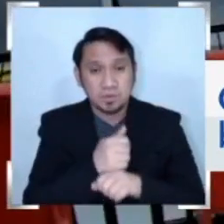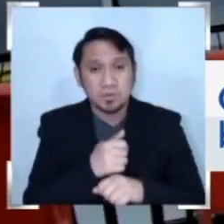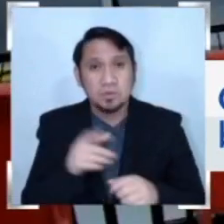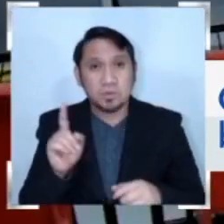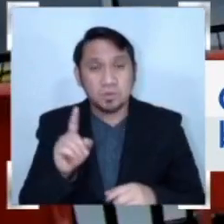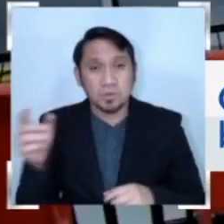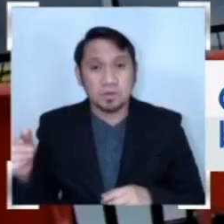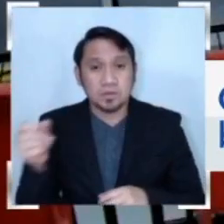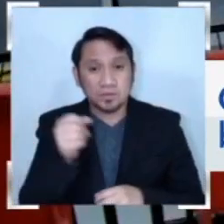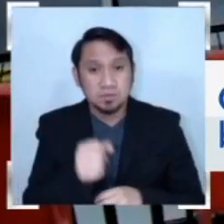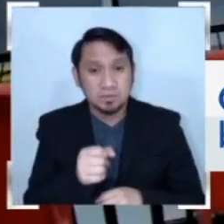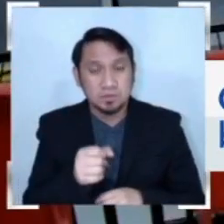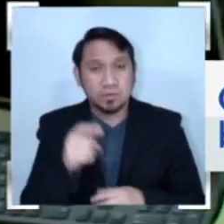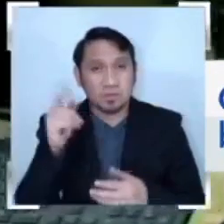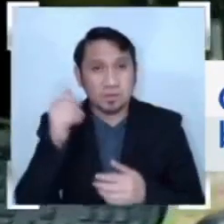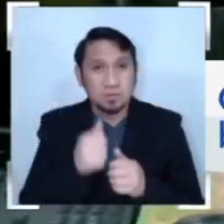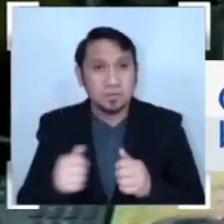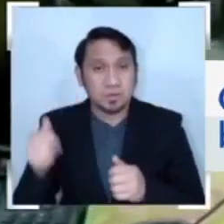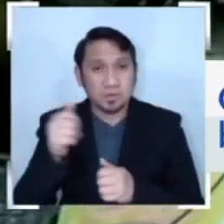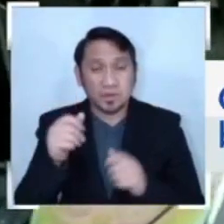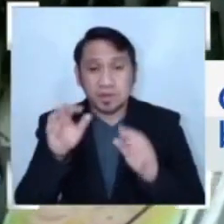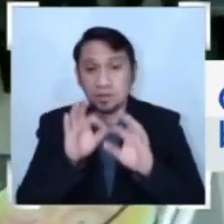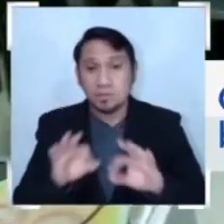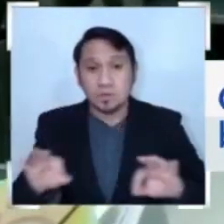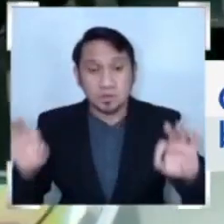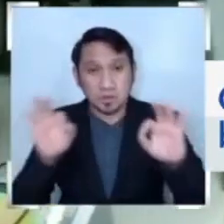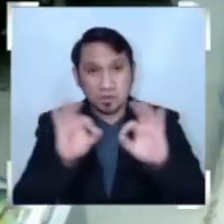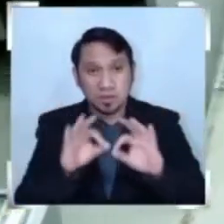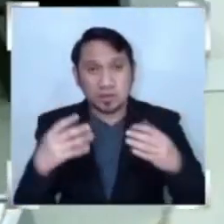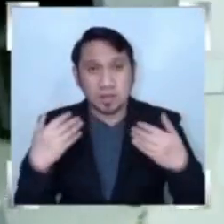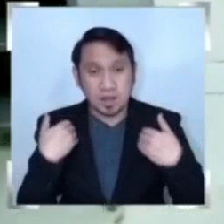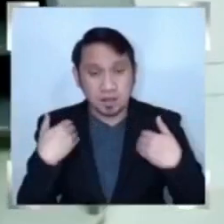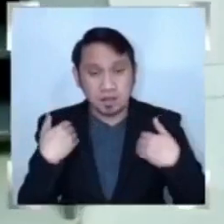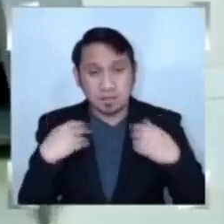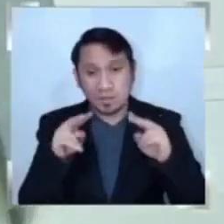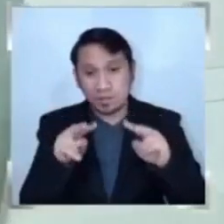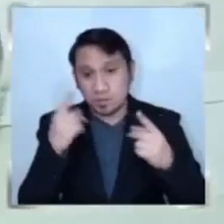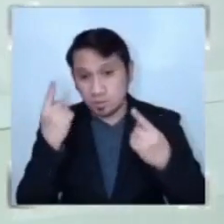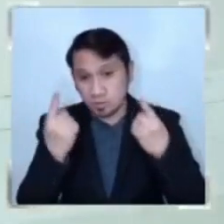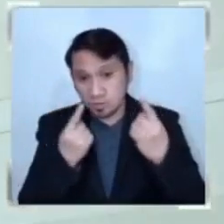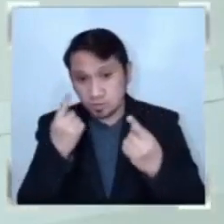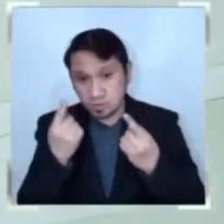kalihim. Ang mahalaga raw ay nabibigyang pansin ang mga concern sa sektor